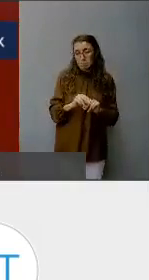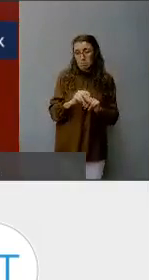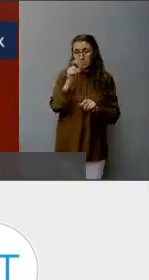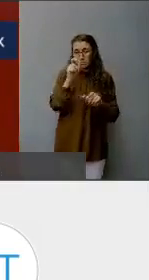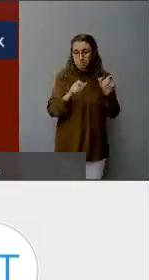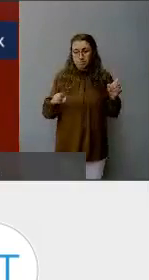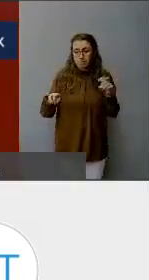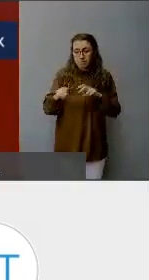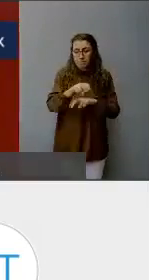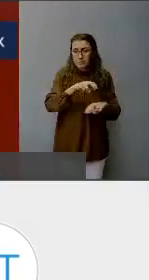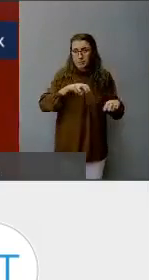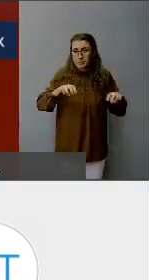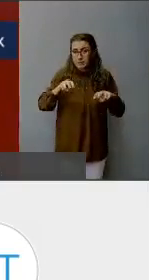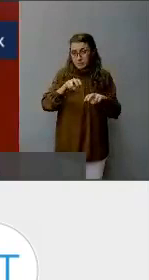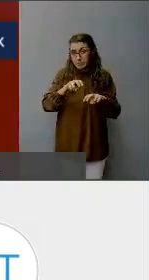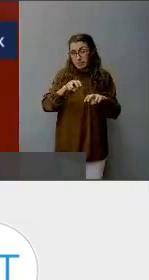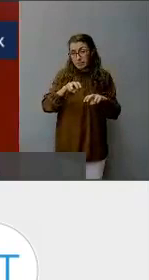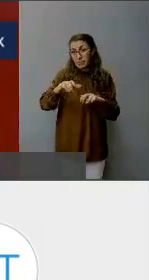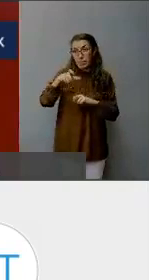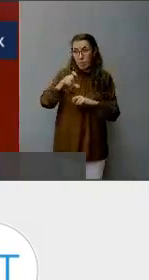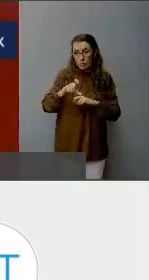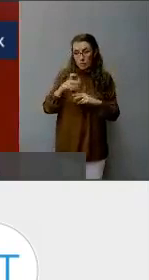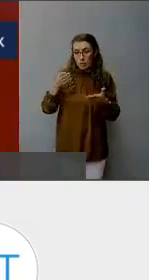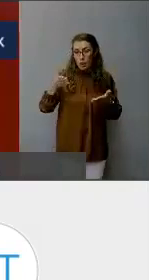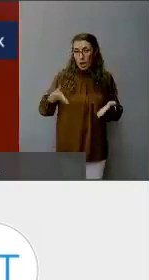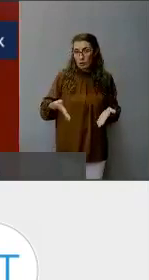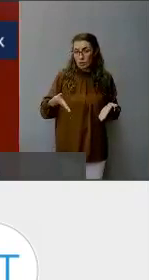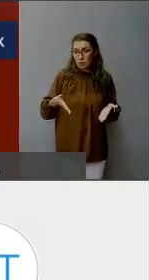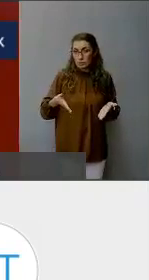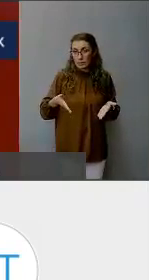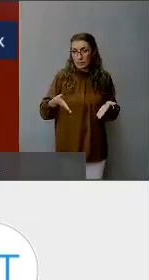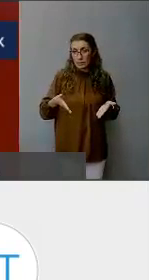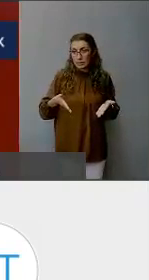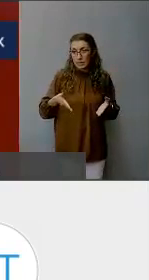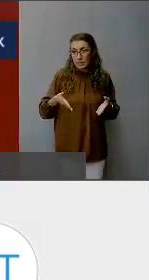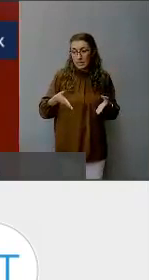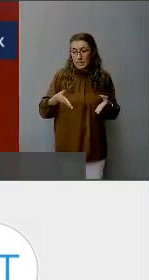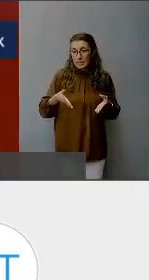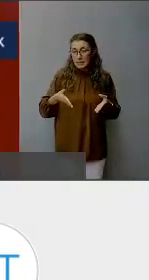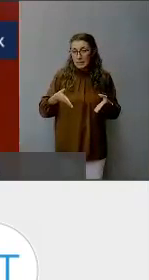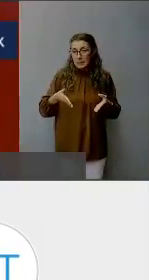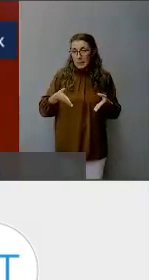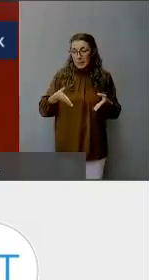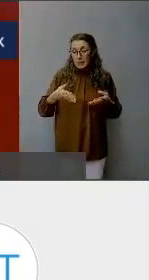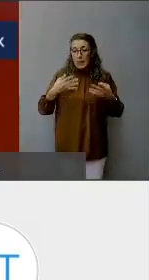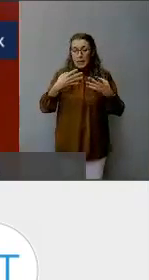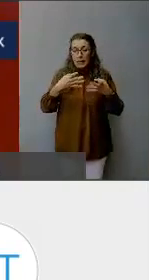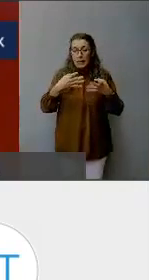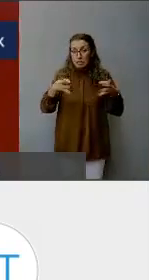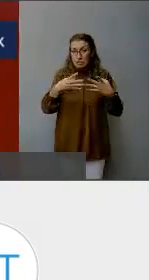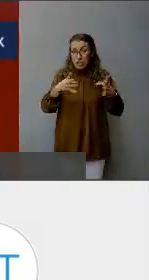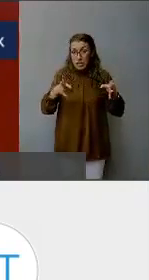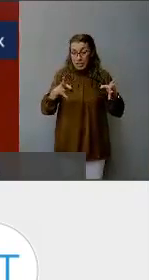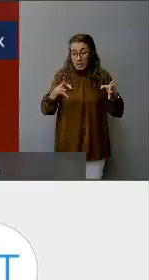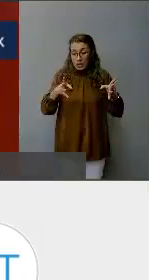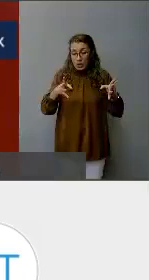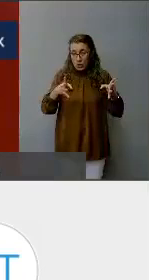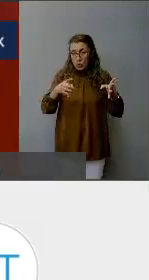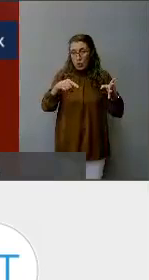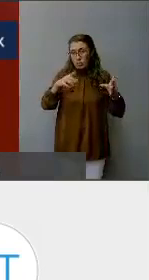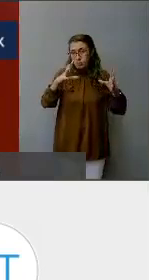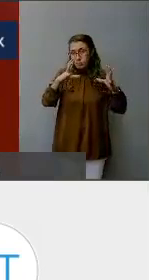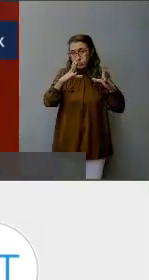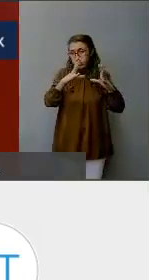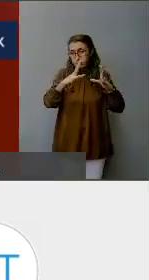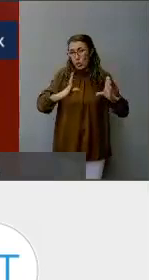si pedonalizzazione in quanto attualmente diciamo la strada che arriva al cancello il complesso del